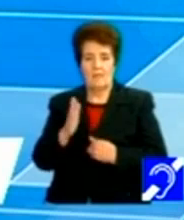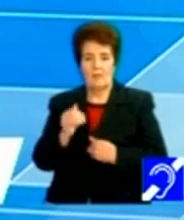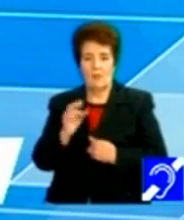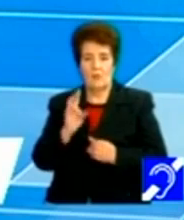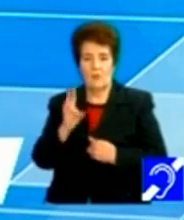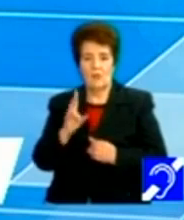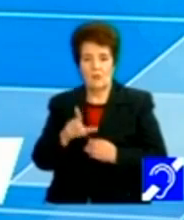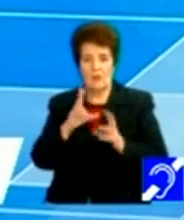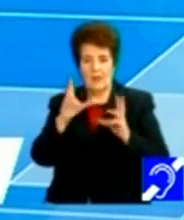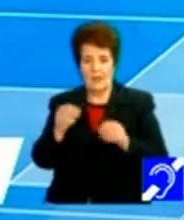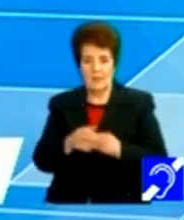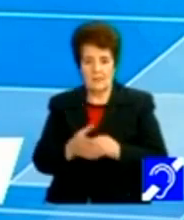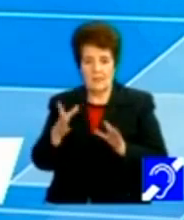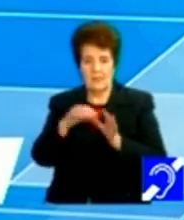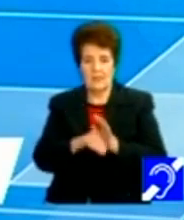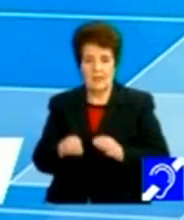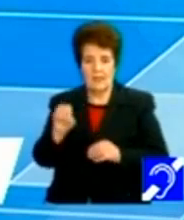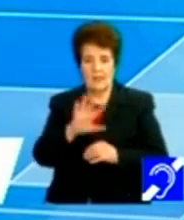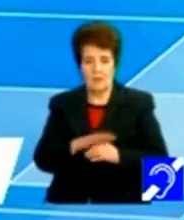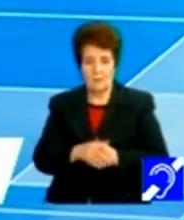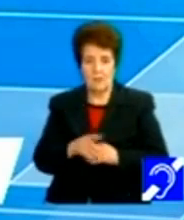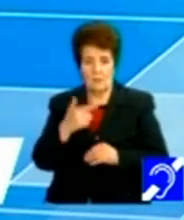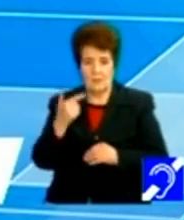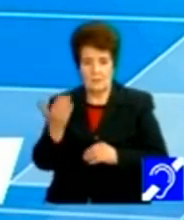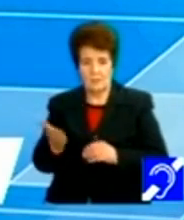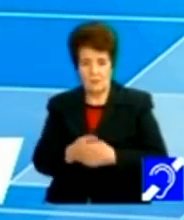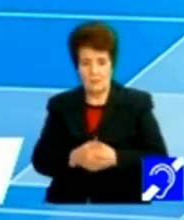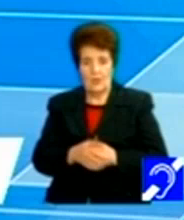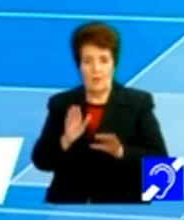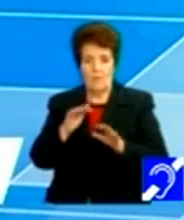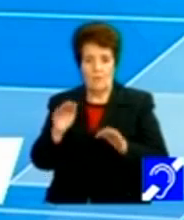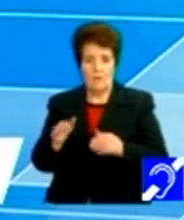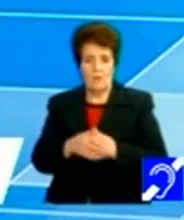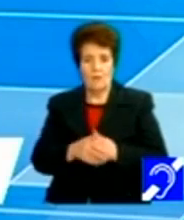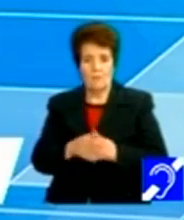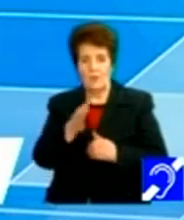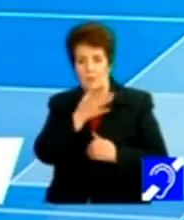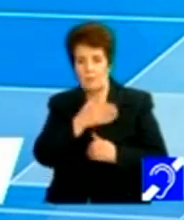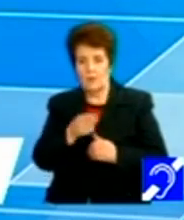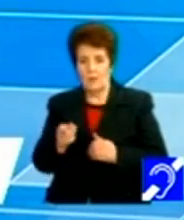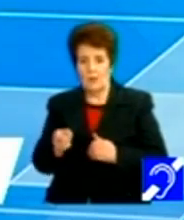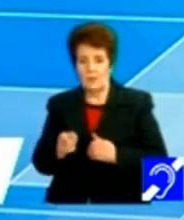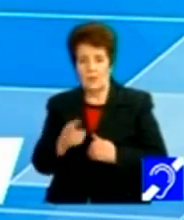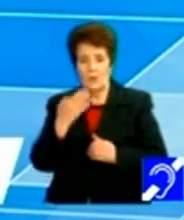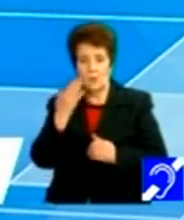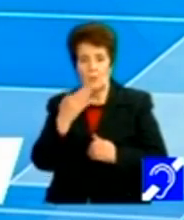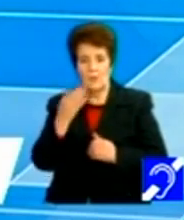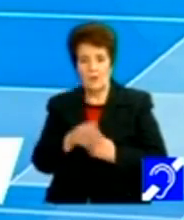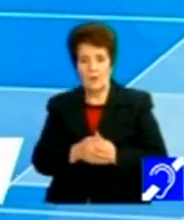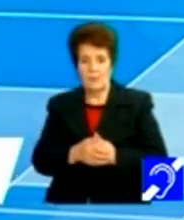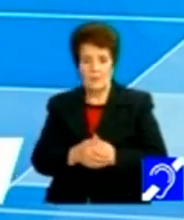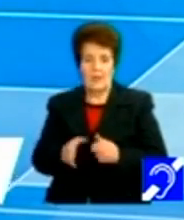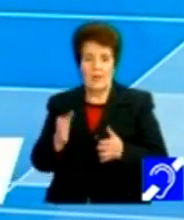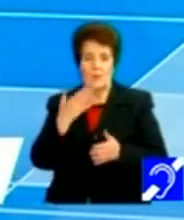puțin de 2 ani a anunțat cursul de integrare europeană. Cum bine spuneați, politica lui Voronin a dus în unele perioade la răcirea relațiilor cu România, iar uneori și cu